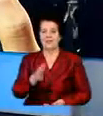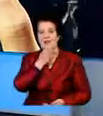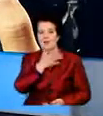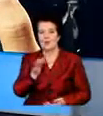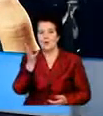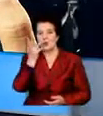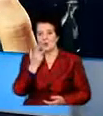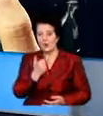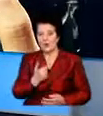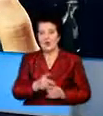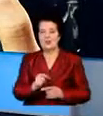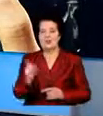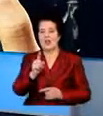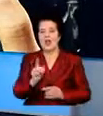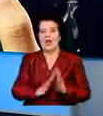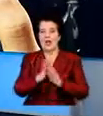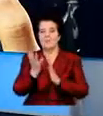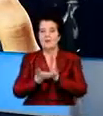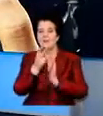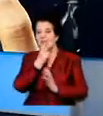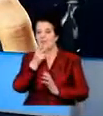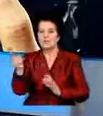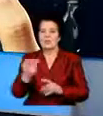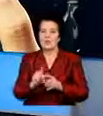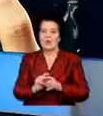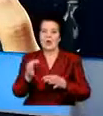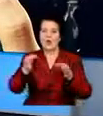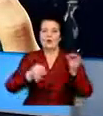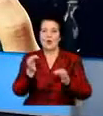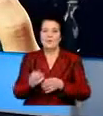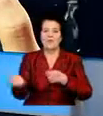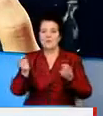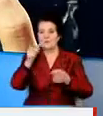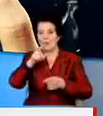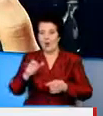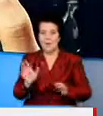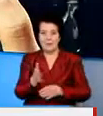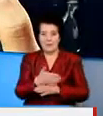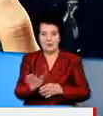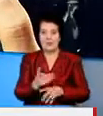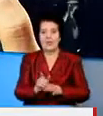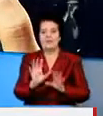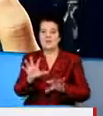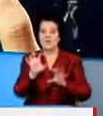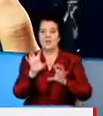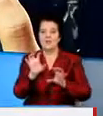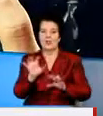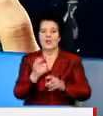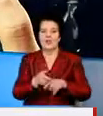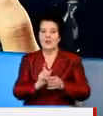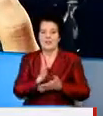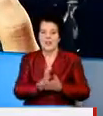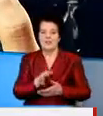Anotimpul culorilor și al peisajelor nemaipomenite. Toamna îi aduce pe oameni în parcuri nu doar pentru plimbări, ci și pentru o sesiune de fotografii, fie că